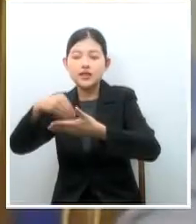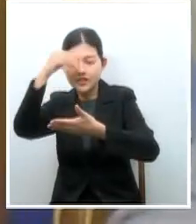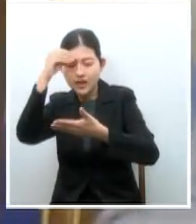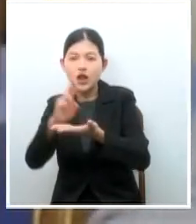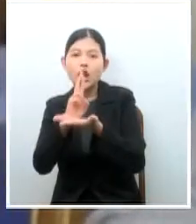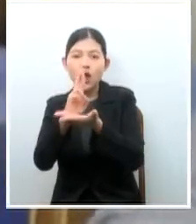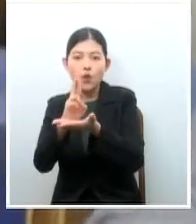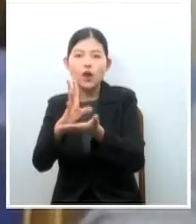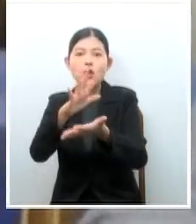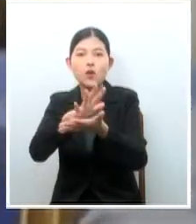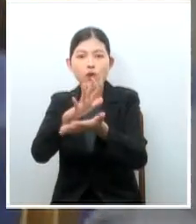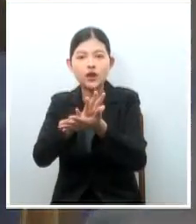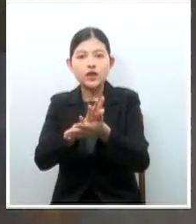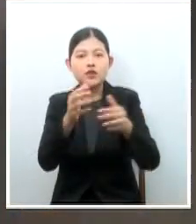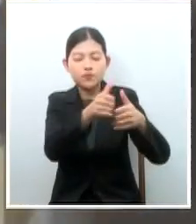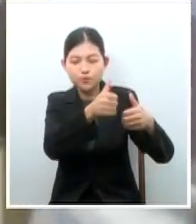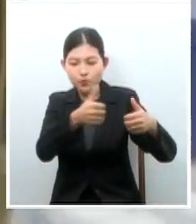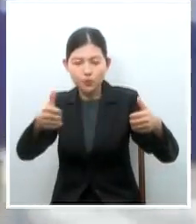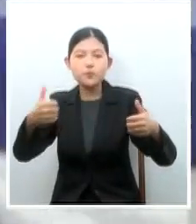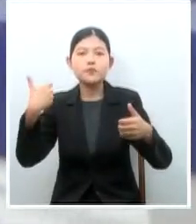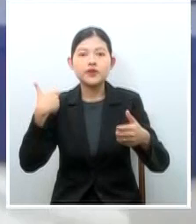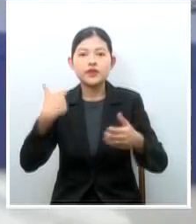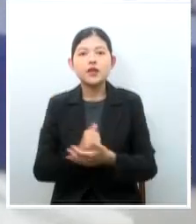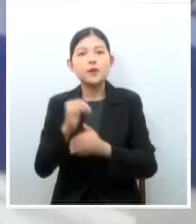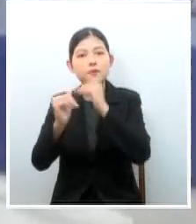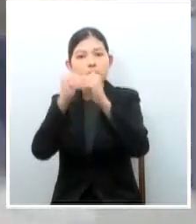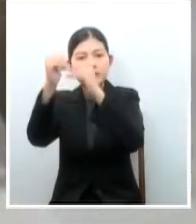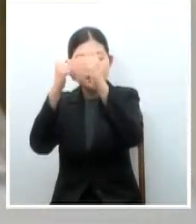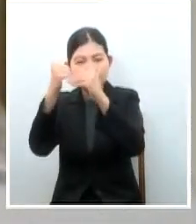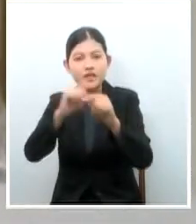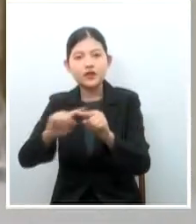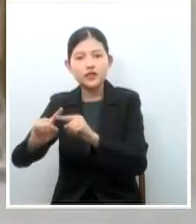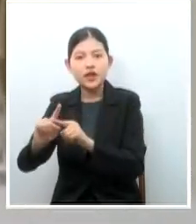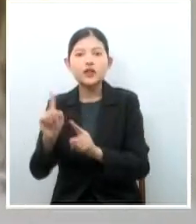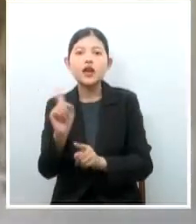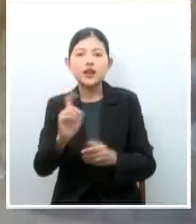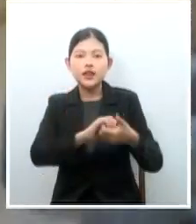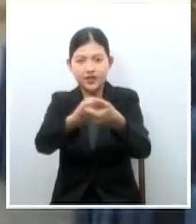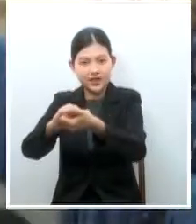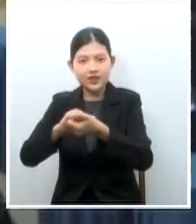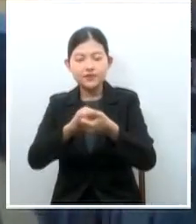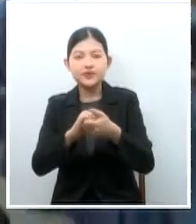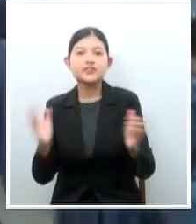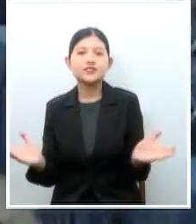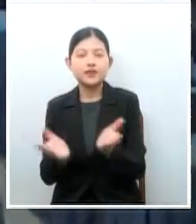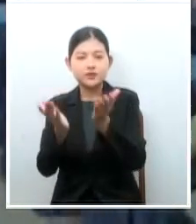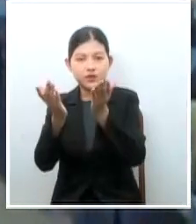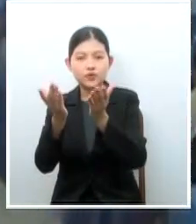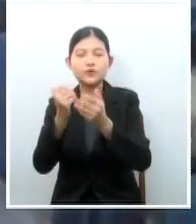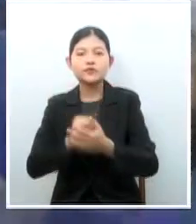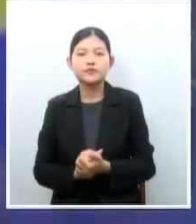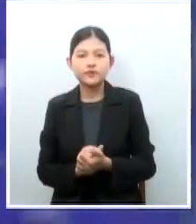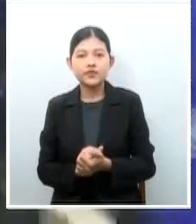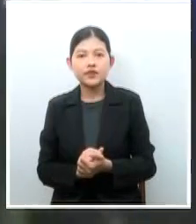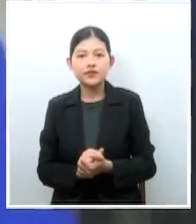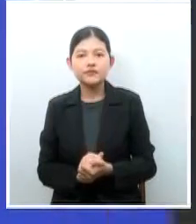งเรียนได้รับแสดงให้เห็นถึงการพัฒนาอย่างต่อเนื่องจากความร่วมมือและการสนับสนุนเป็นอย่างดีในทุกด้านจากองค์ก